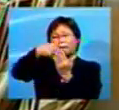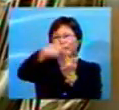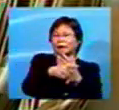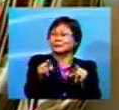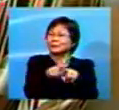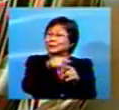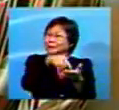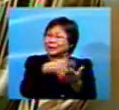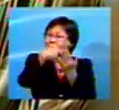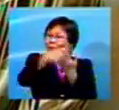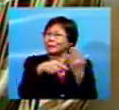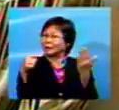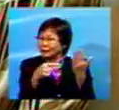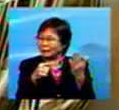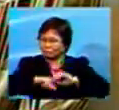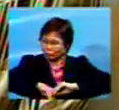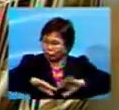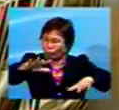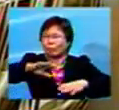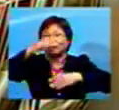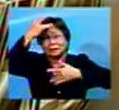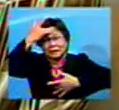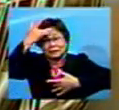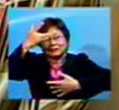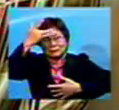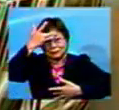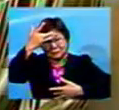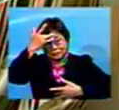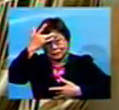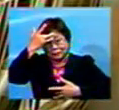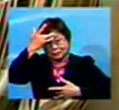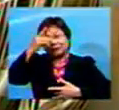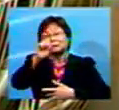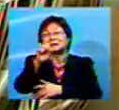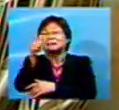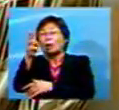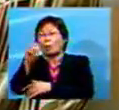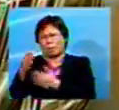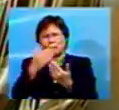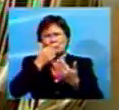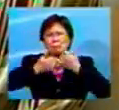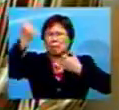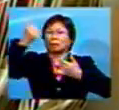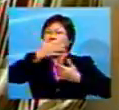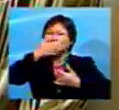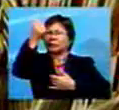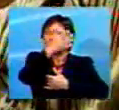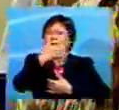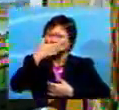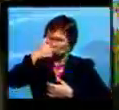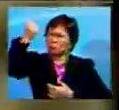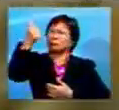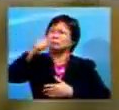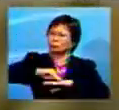sebegini, penyebaran maklumat kesihatan atau pendidikan kesihatan pesakit akan menjadi lebih efektif dan berkesan